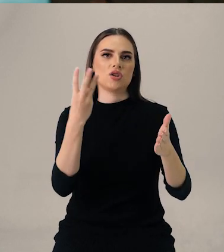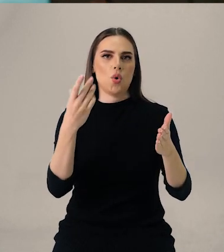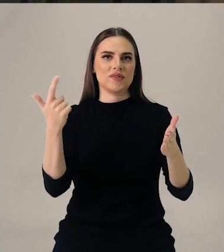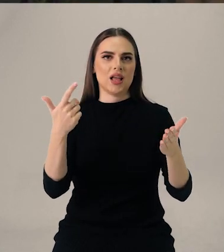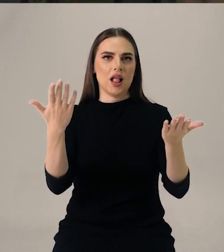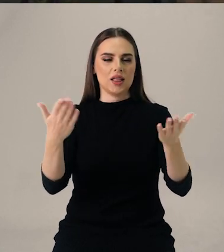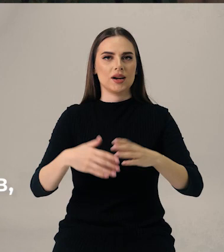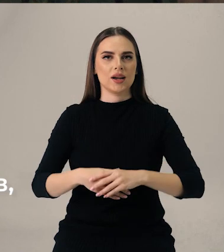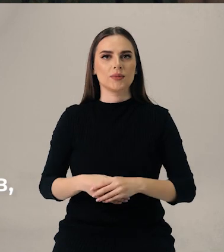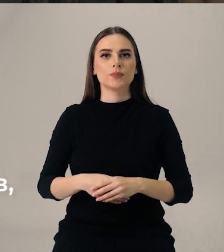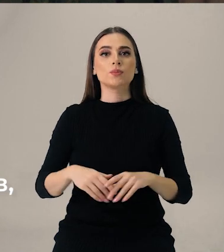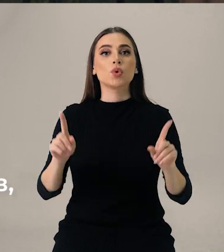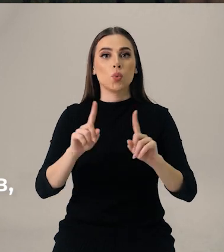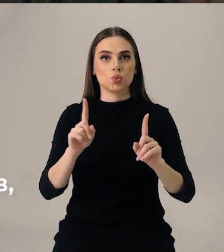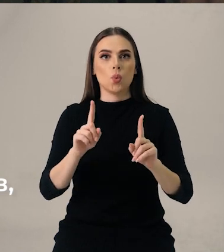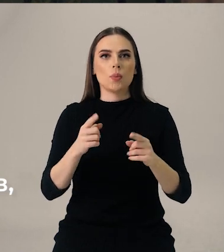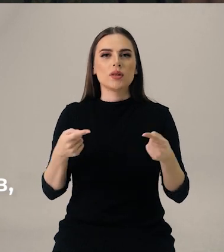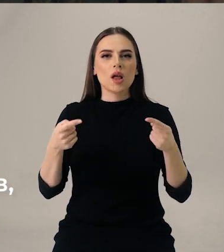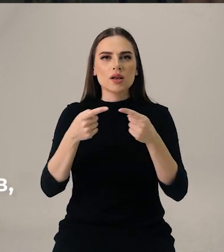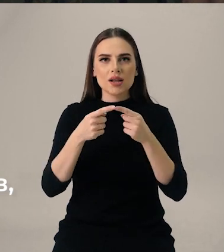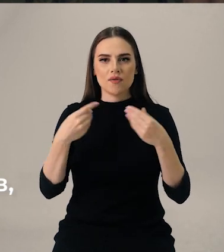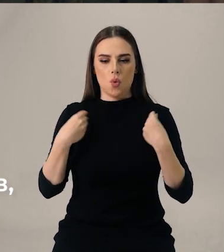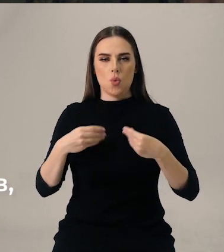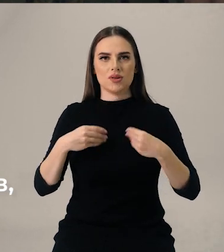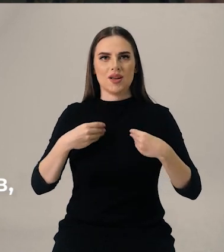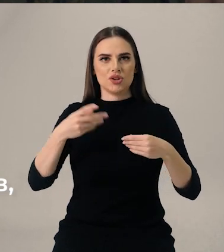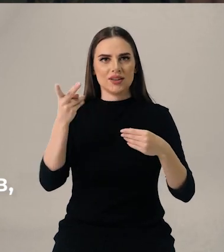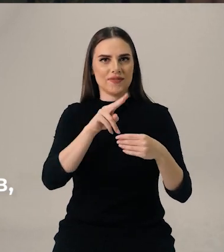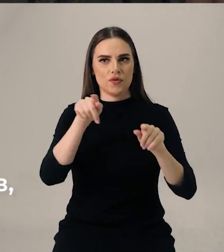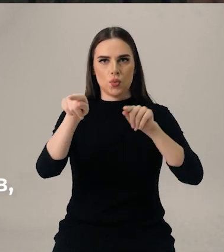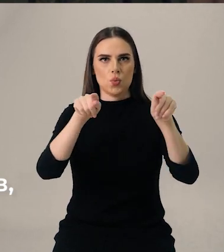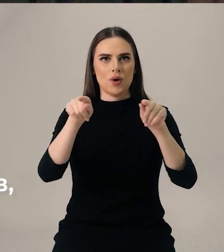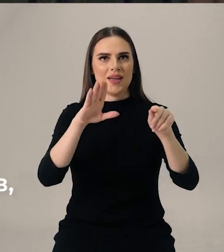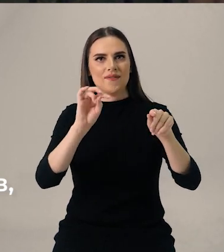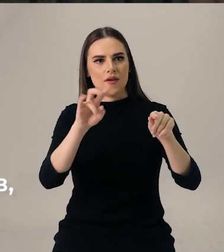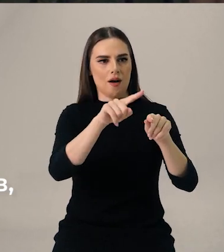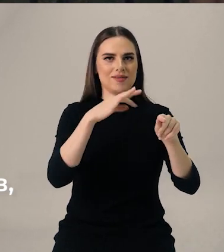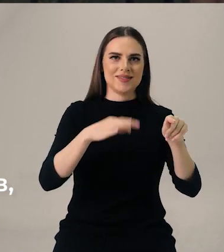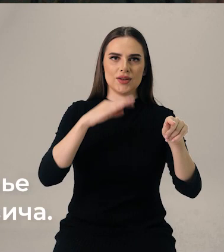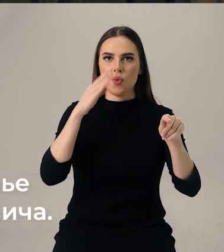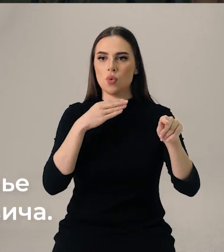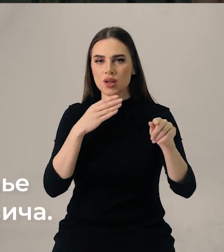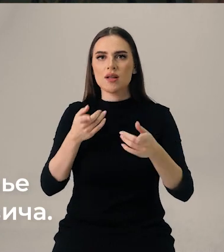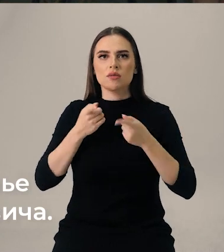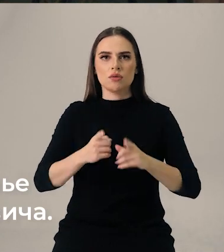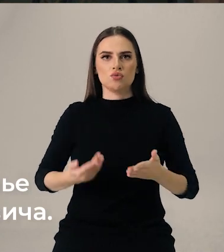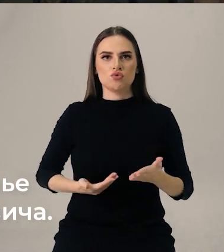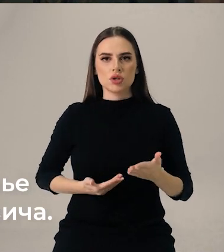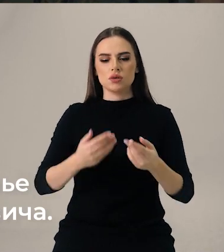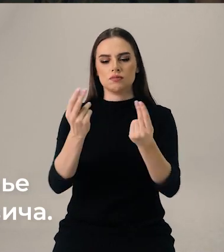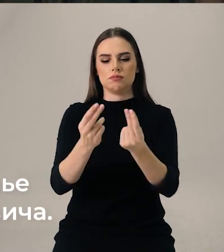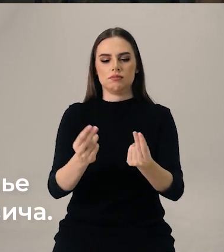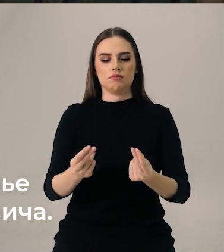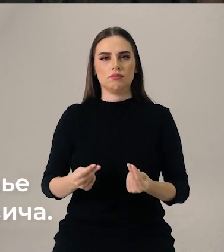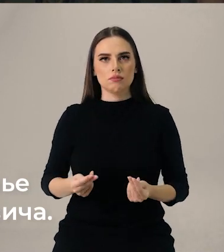галереи. Чтобы достоверно изобразить одежду двух Иванов, Репин создал ее в реальной жизни. Нарисовал